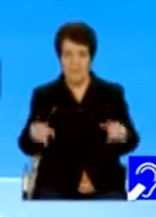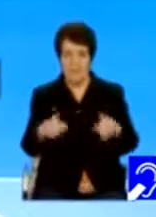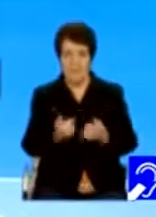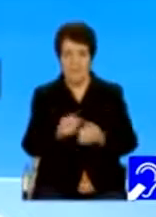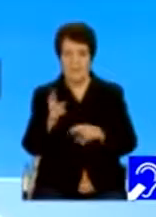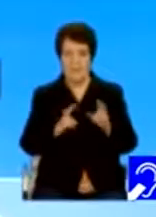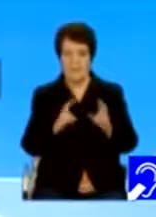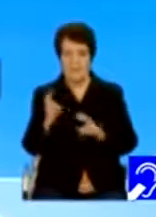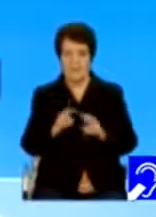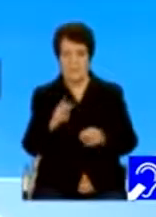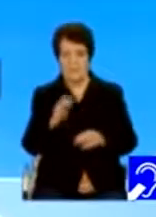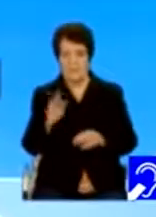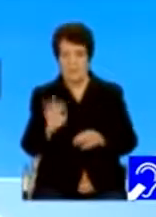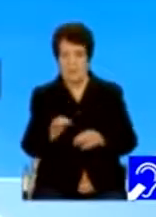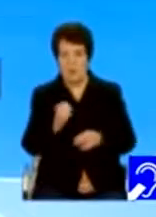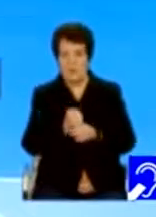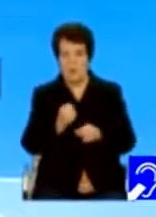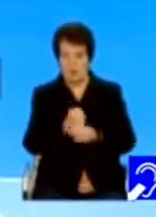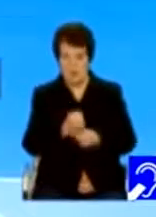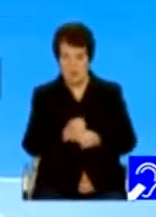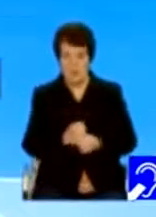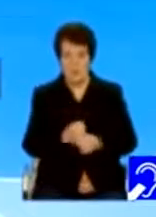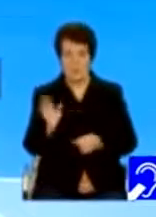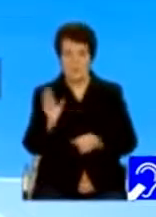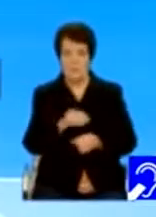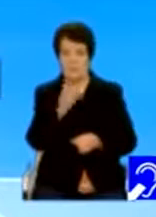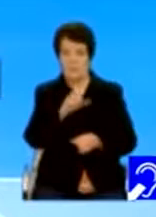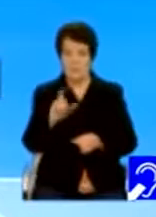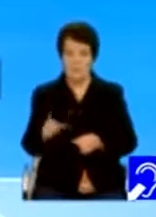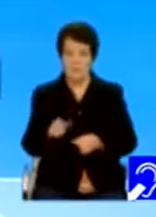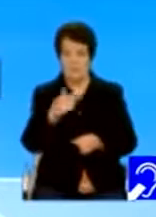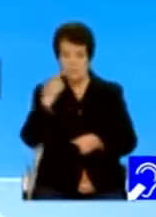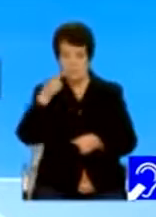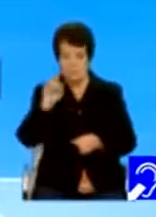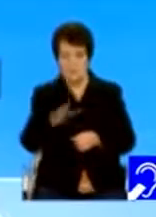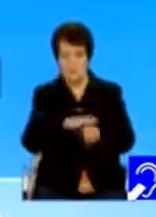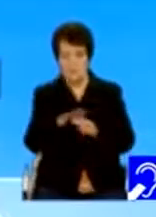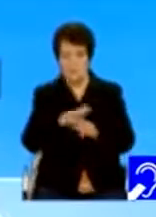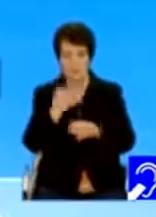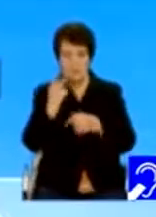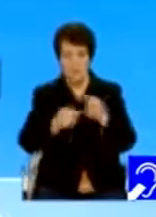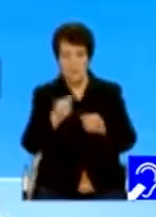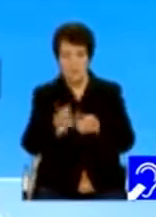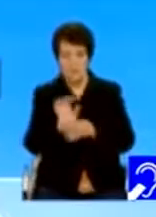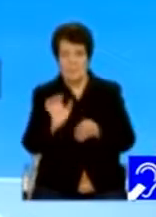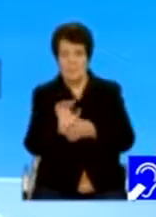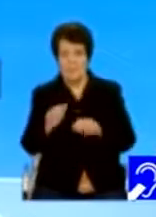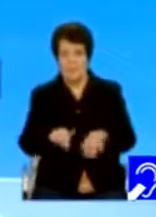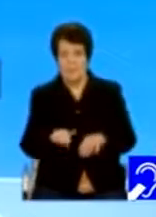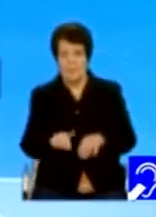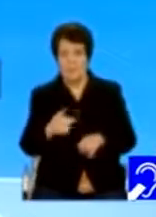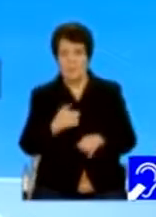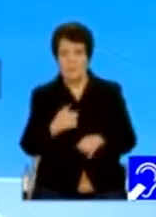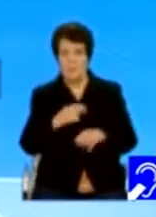unor întreprinderi de micro-prelucrare. Dar toată lumea știe, mai ales în spațiu online, că noi am promovat și promovăm insistent producătorul autohton. Noi